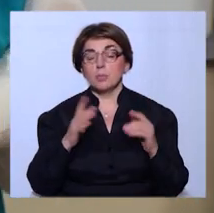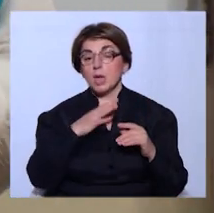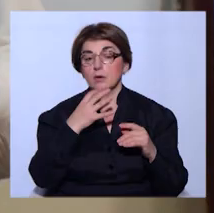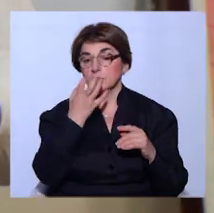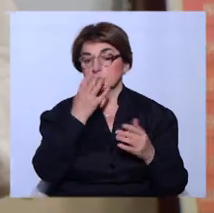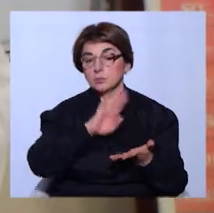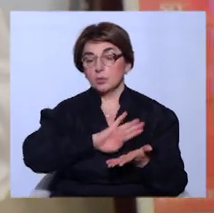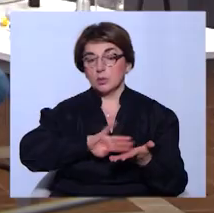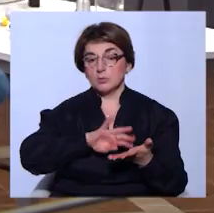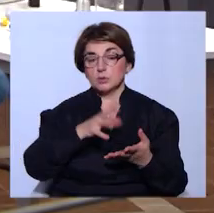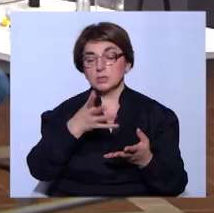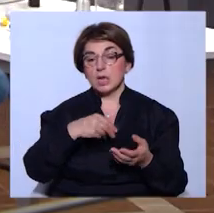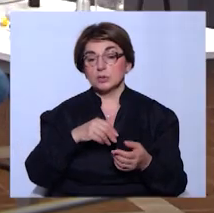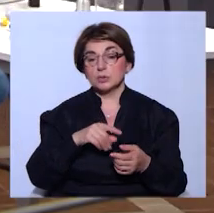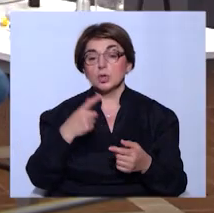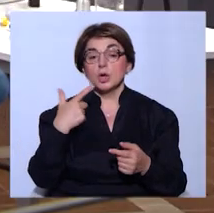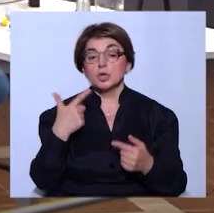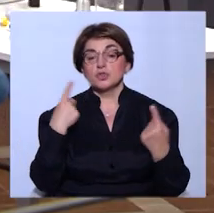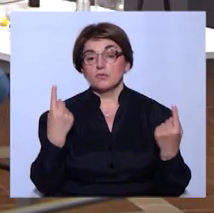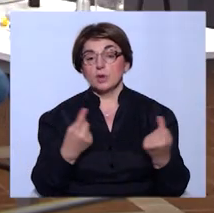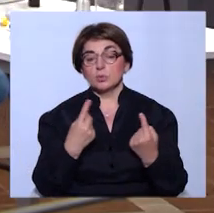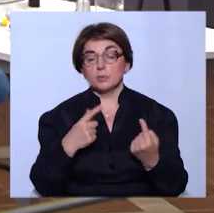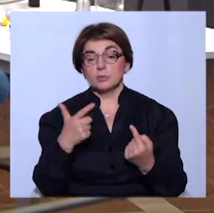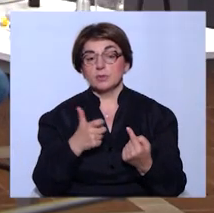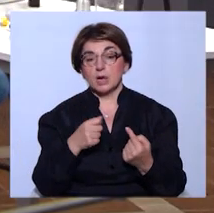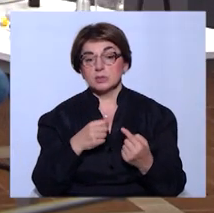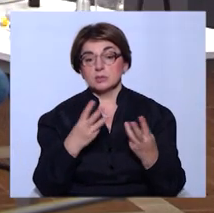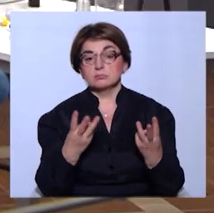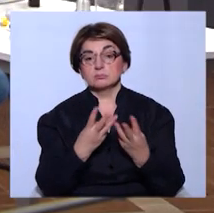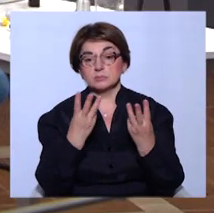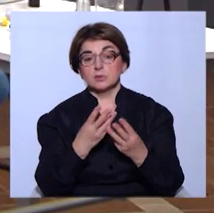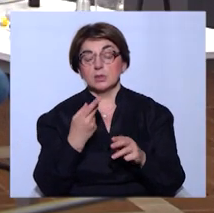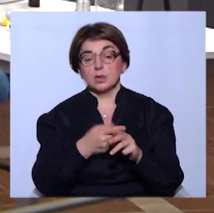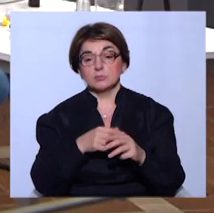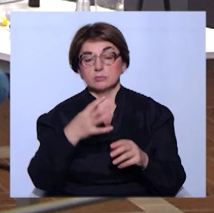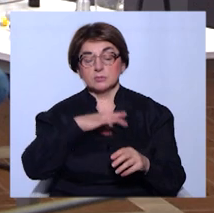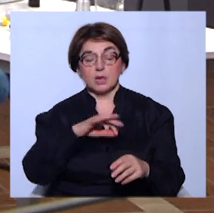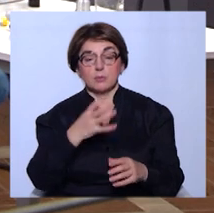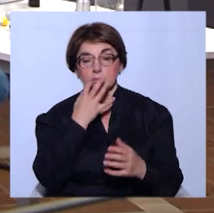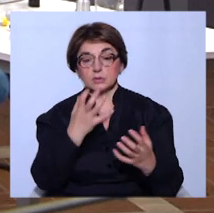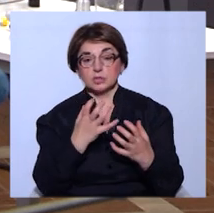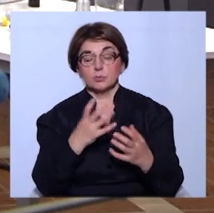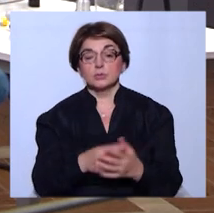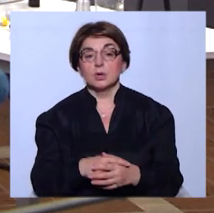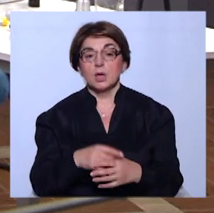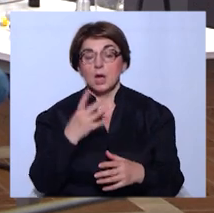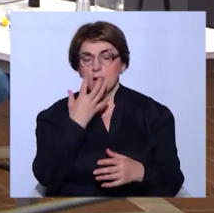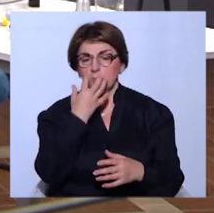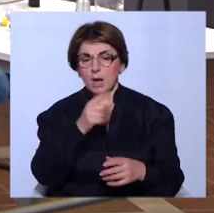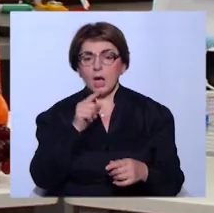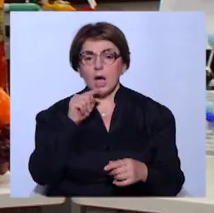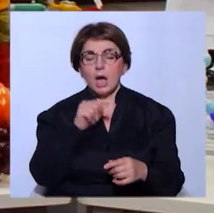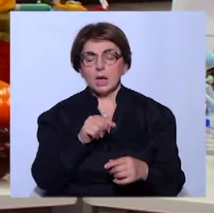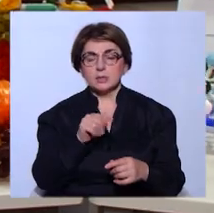სითბო და საერთოდ მეთანი, ბუნებრივი გაზი, საწვავად ამიტომ გამოიყენება. მაღალ ტემპერატურაზე, 1000